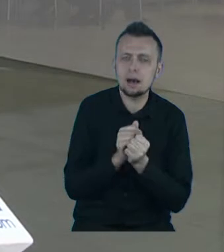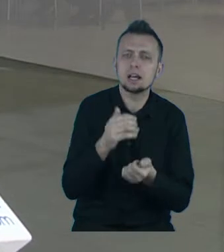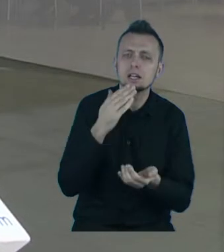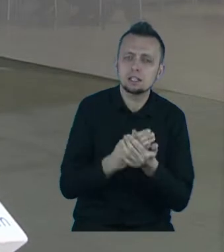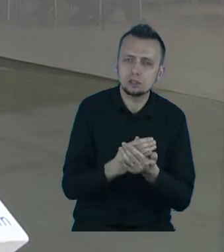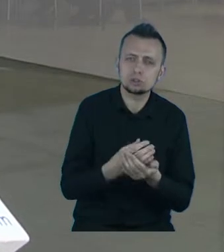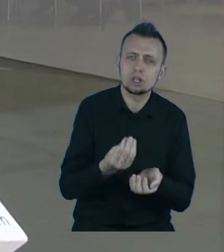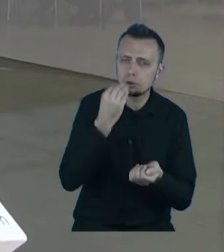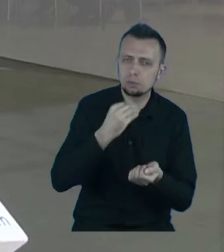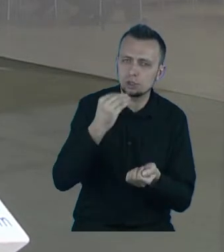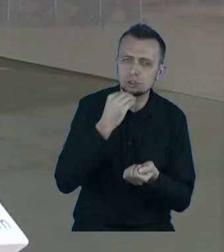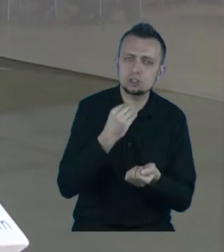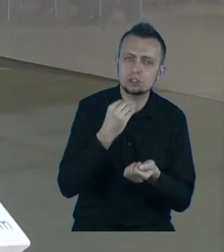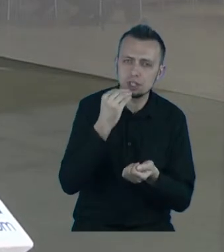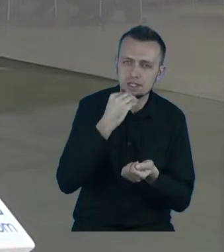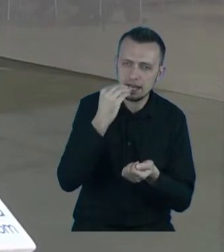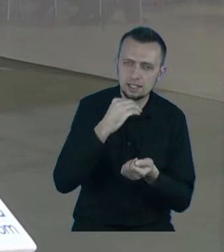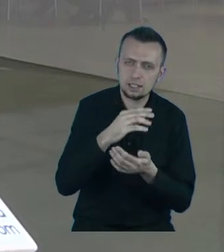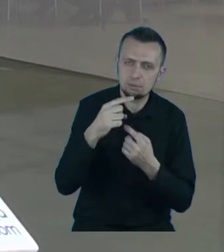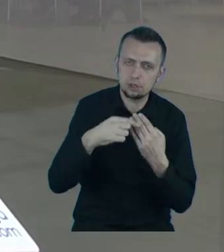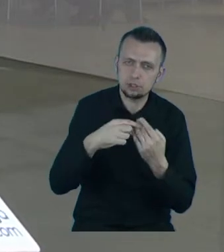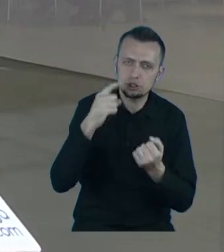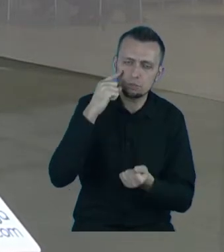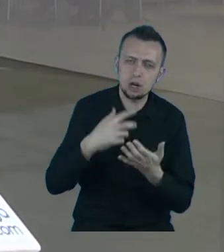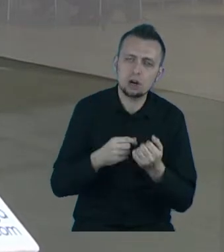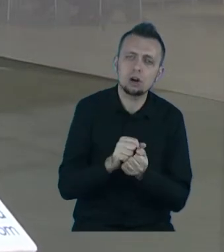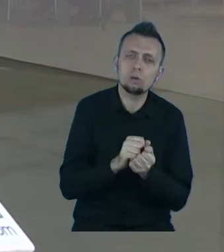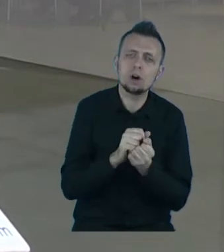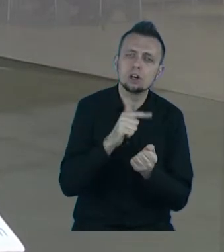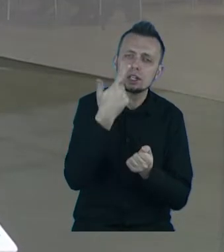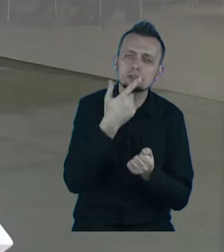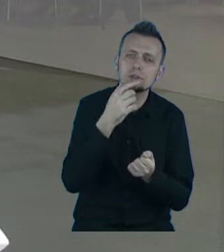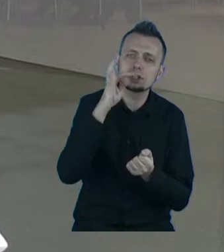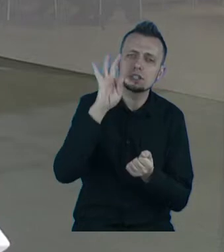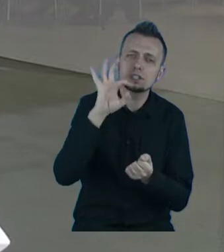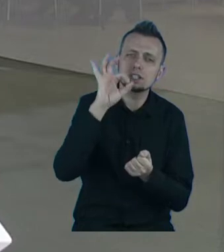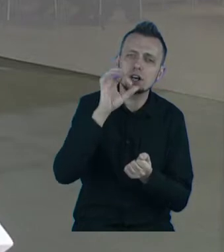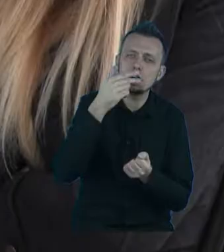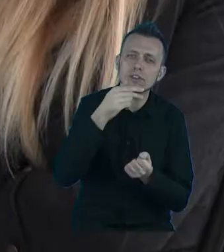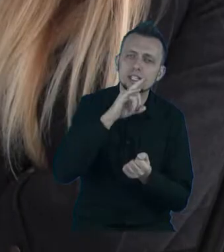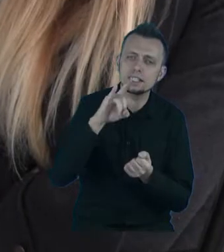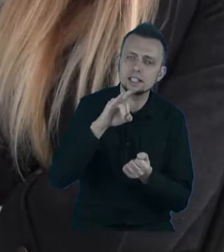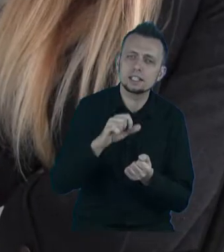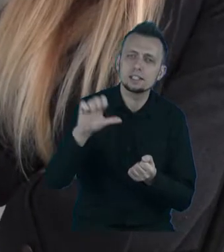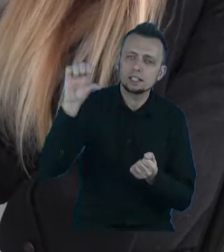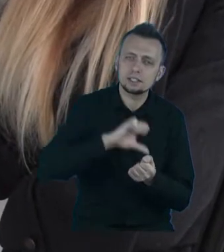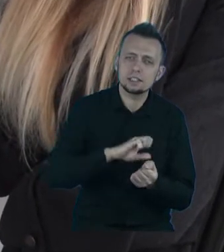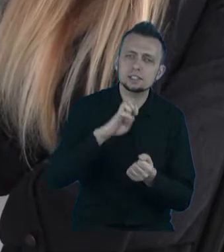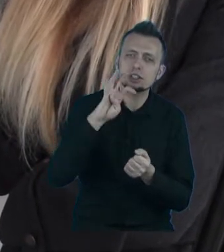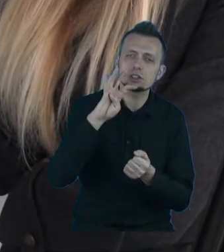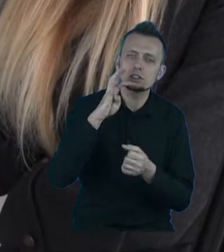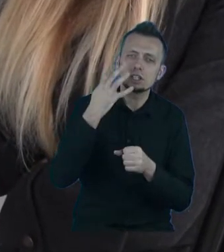okazji była zbierana. Jest około 2 ton, 1500 kg suchej karmy i około